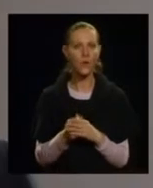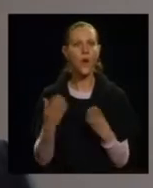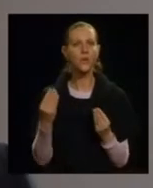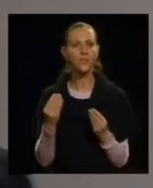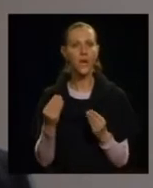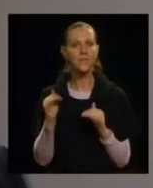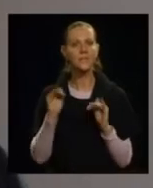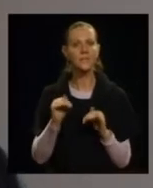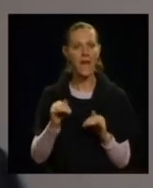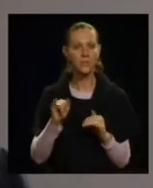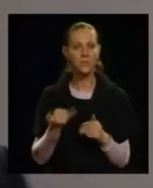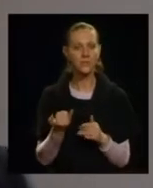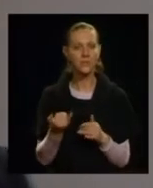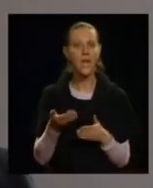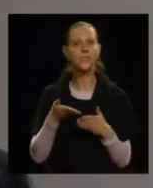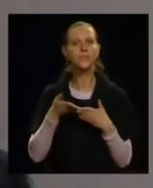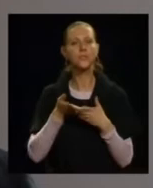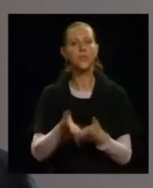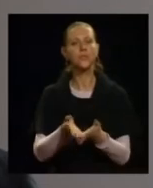anyagi támogatást is nyújt a